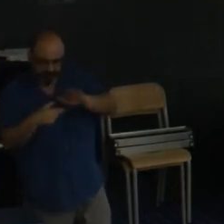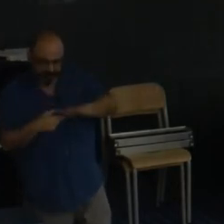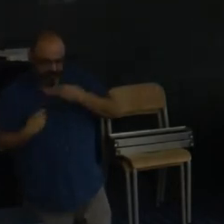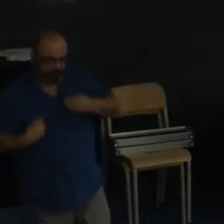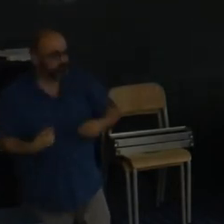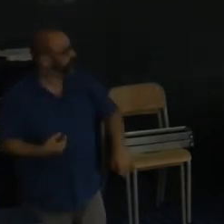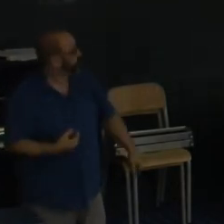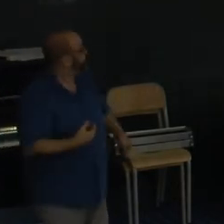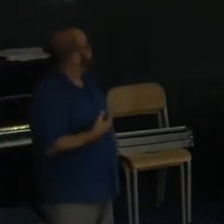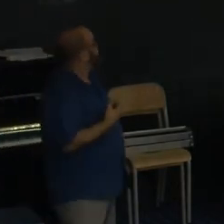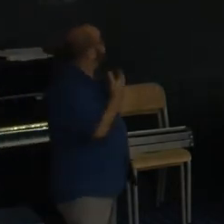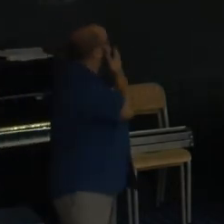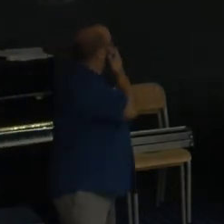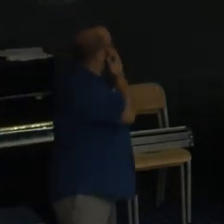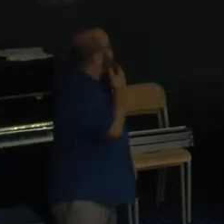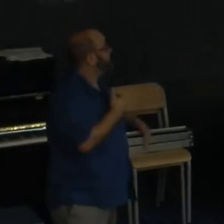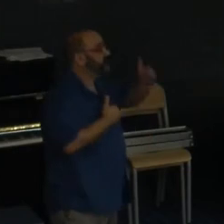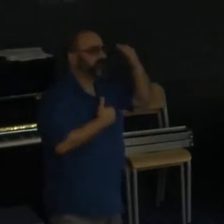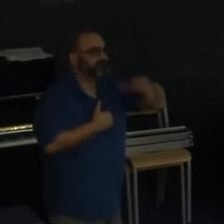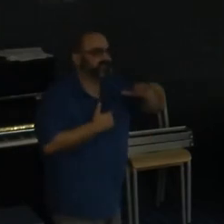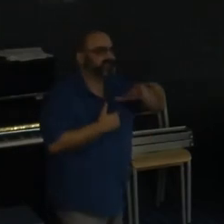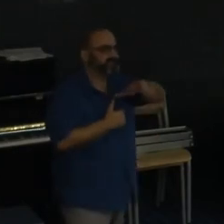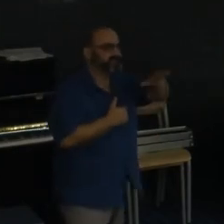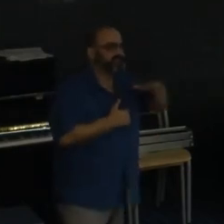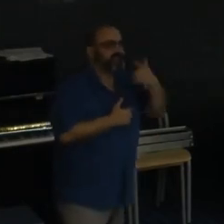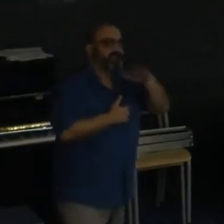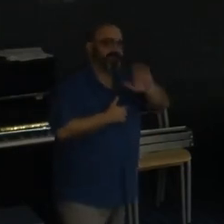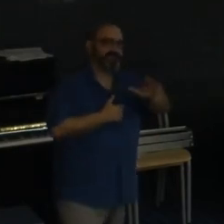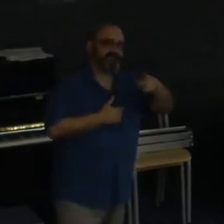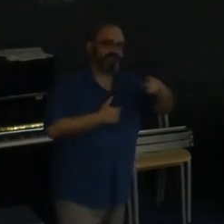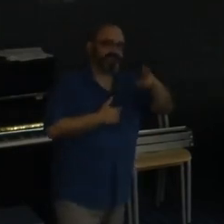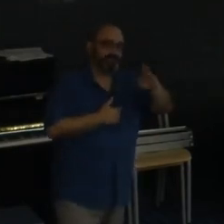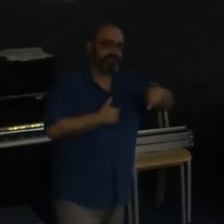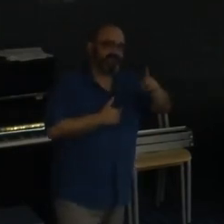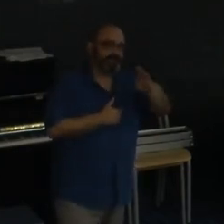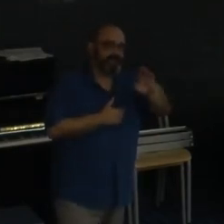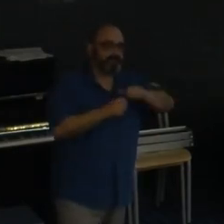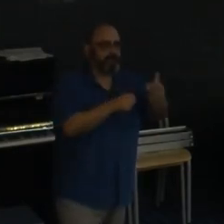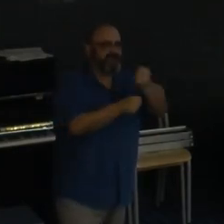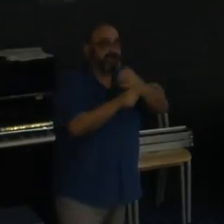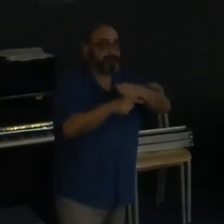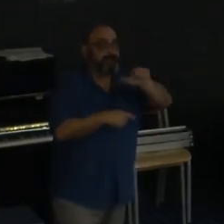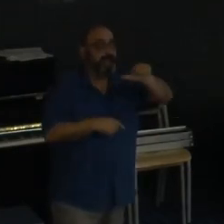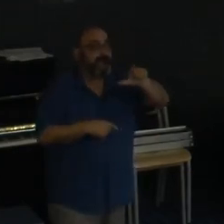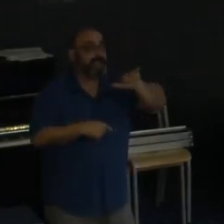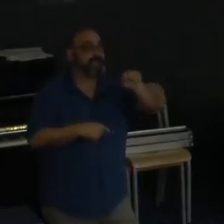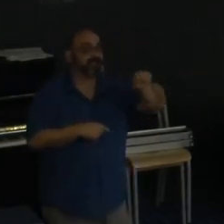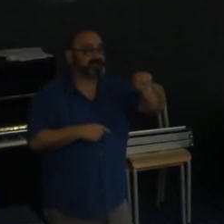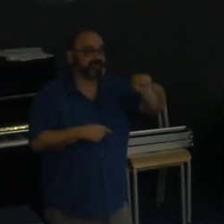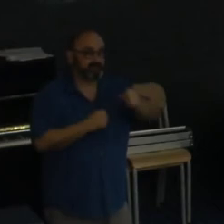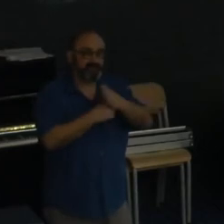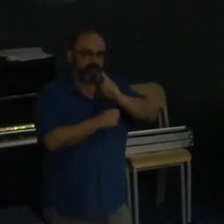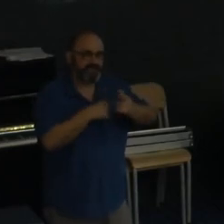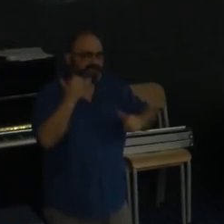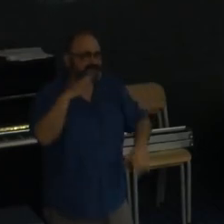Alors, savez-vous que, par exemple, dans PDB, on peut définir des alias, des nouvelles commandes. Qui le sait, en fait,